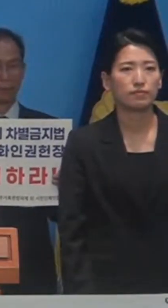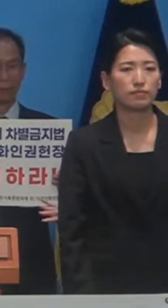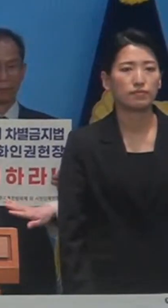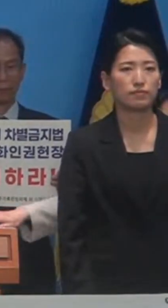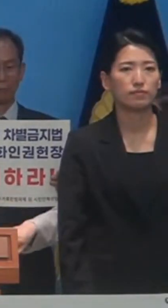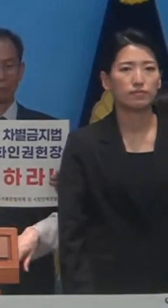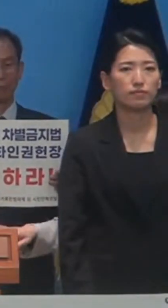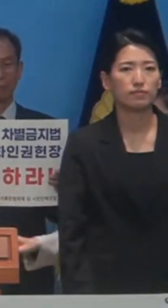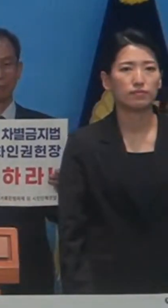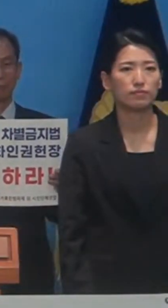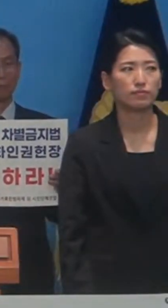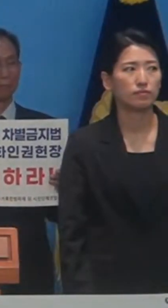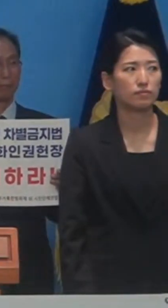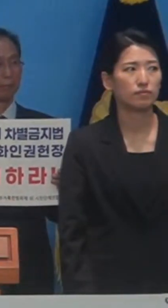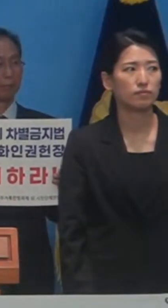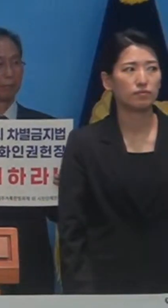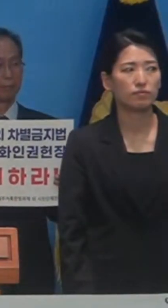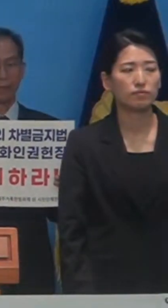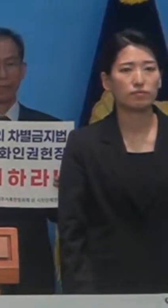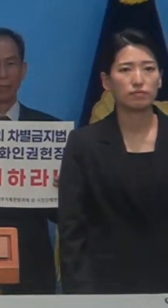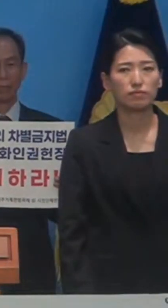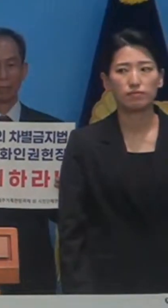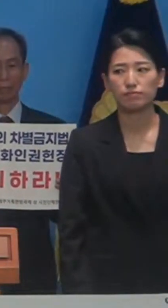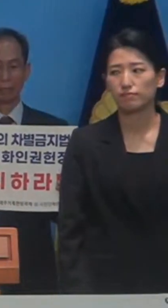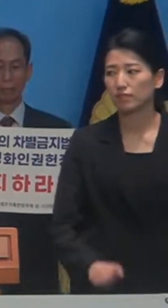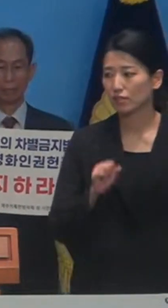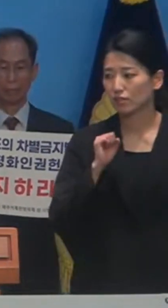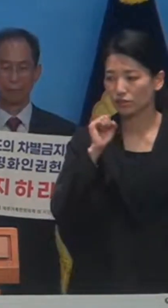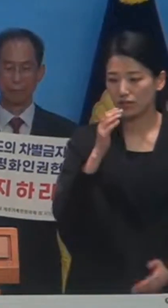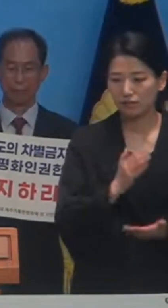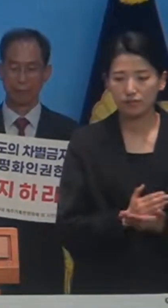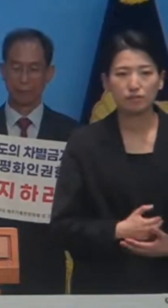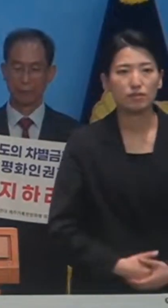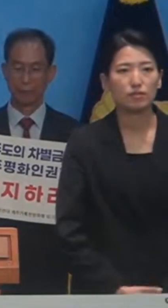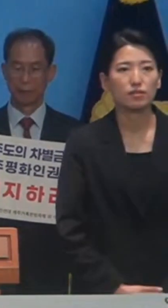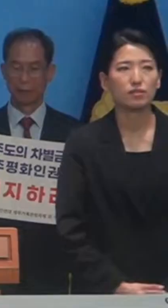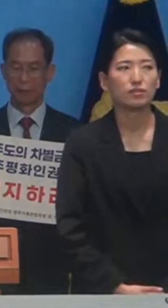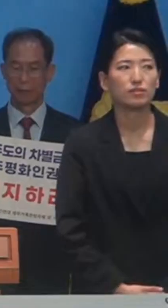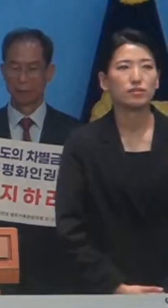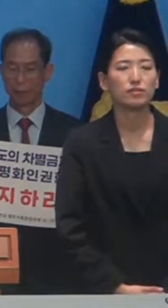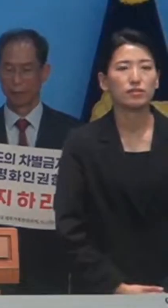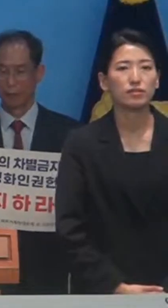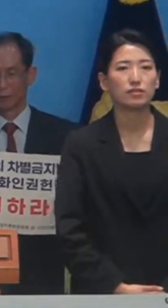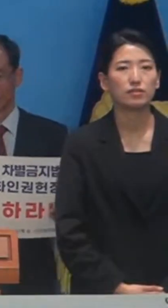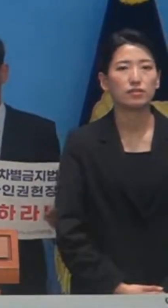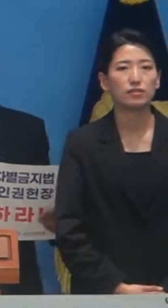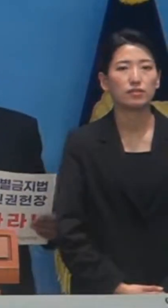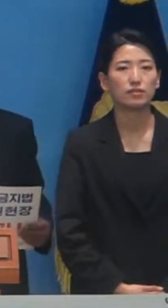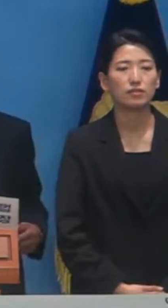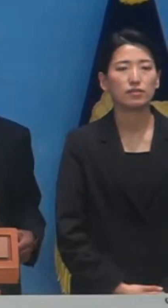폐기하라! 폐기하라! 공부하시면 안 됩니다. 네, 죄송합니다.